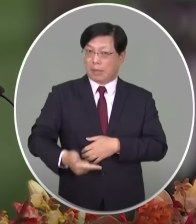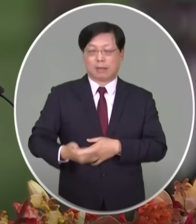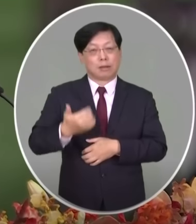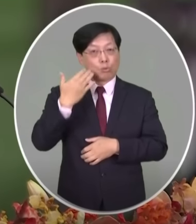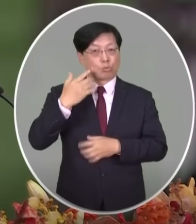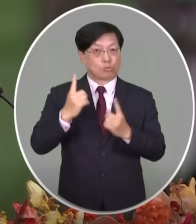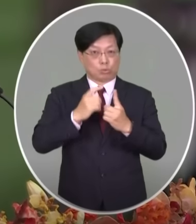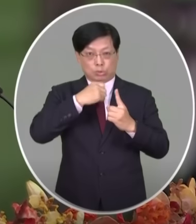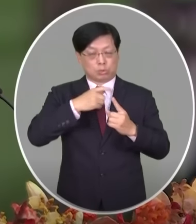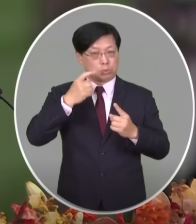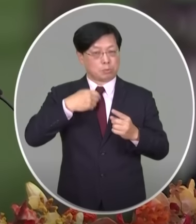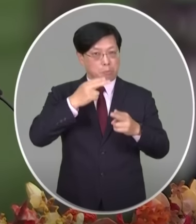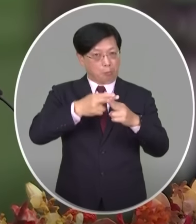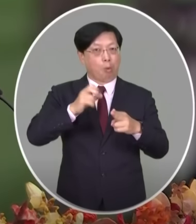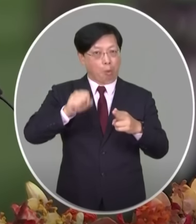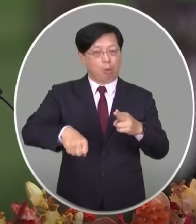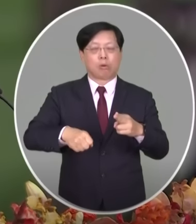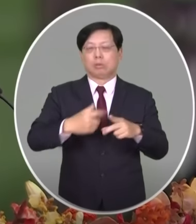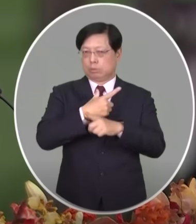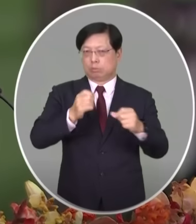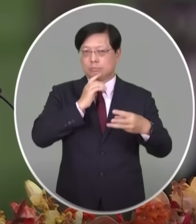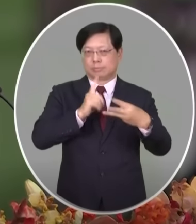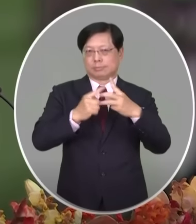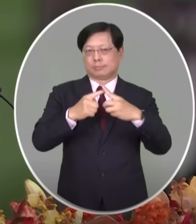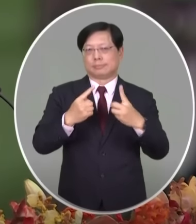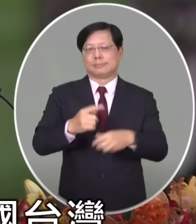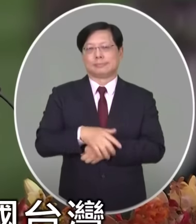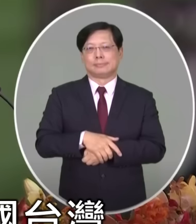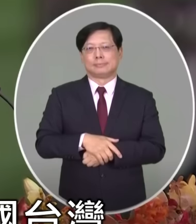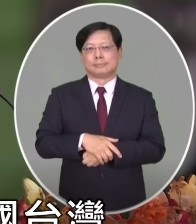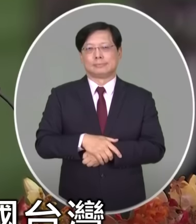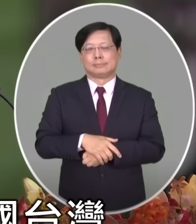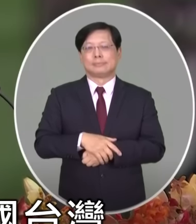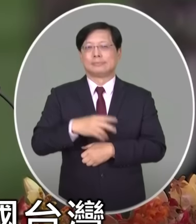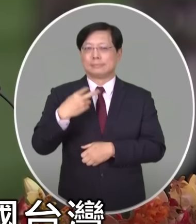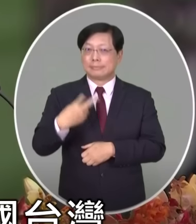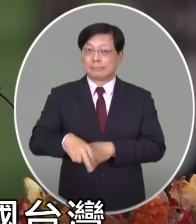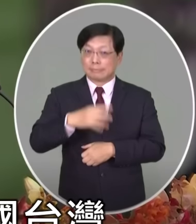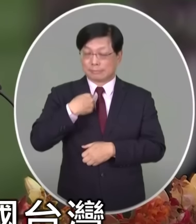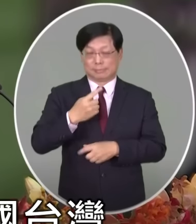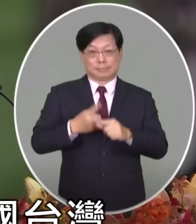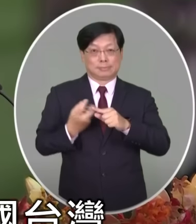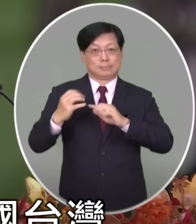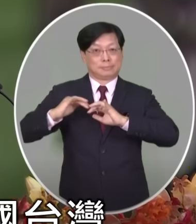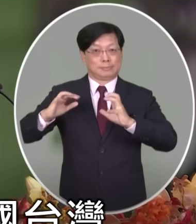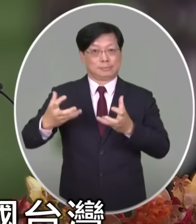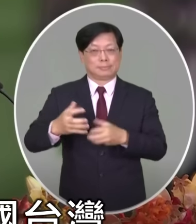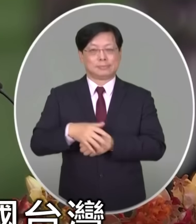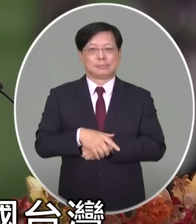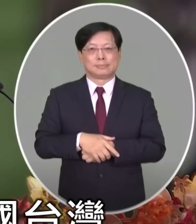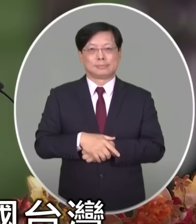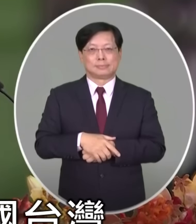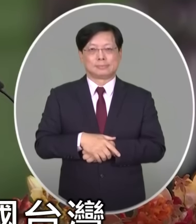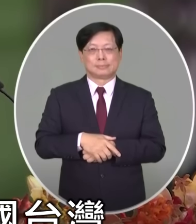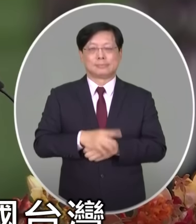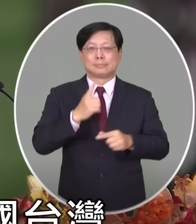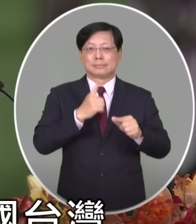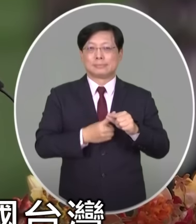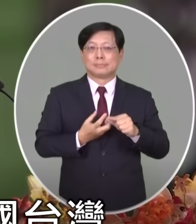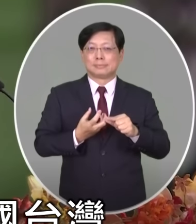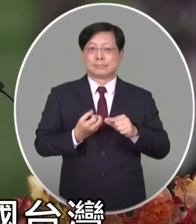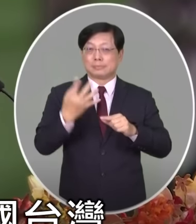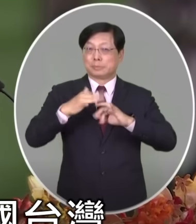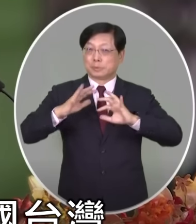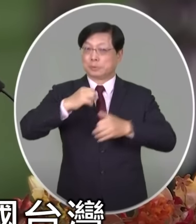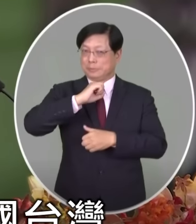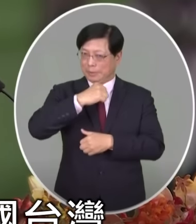湾都是这个国家的主人，无论是中华民国、中华民国